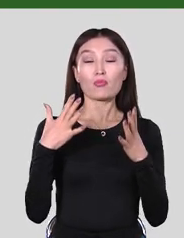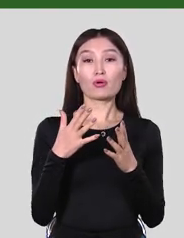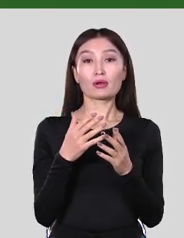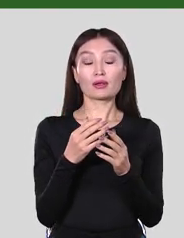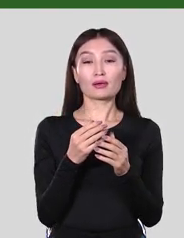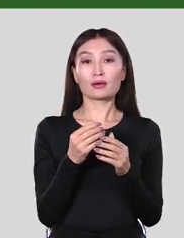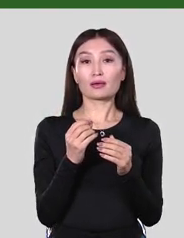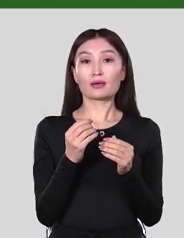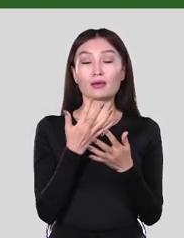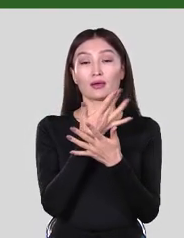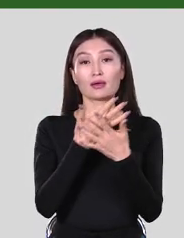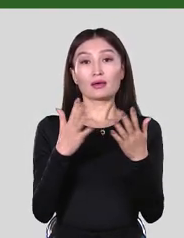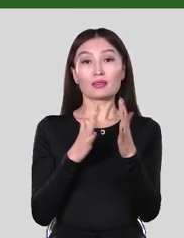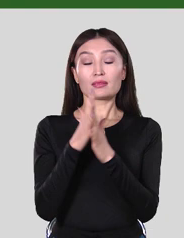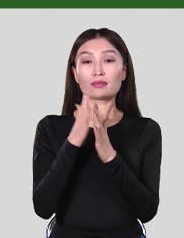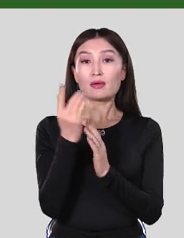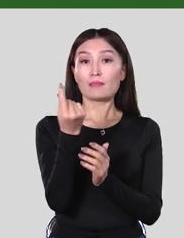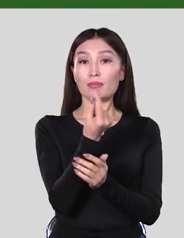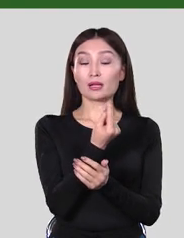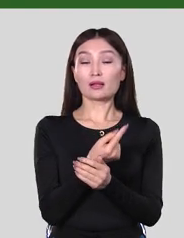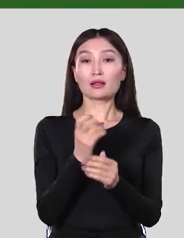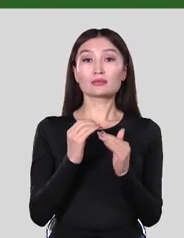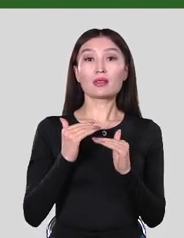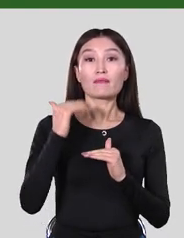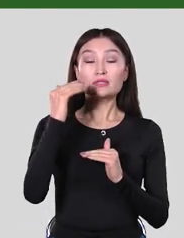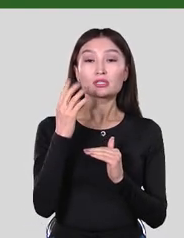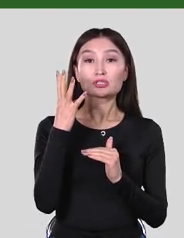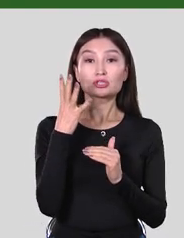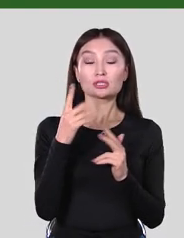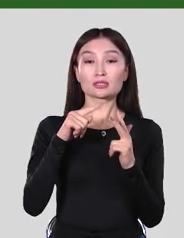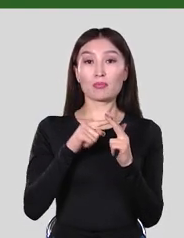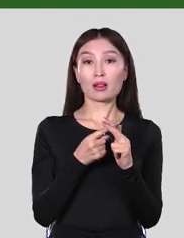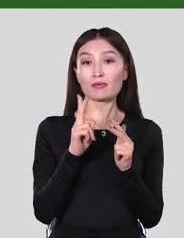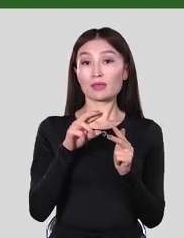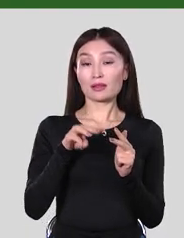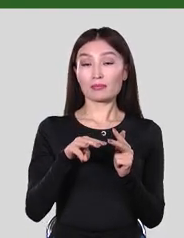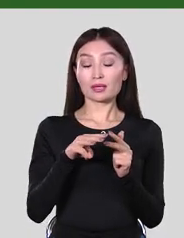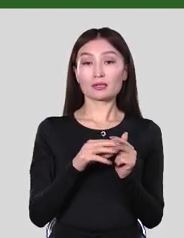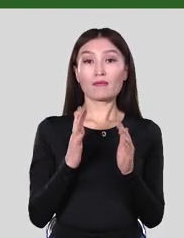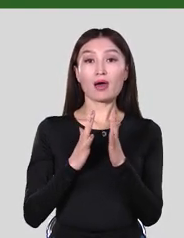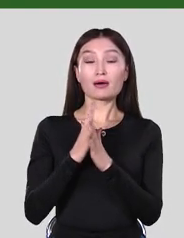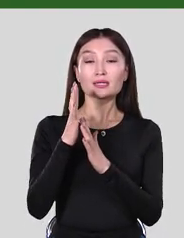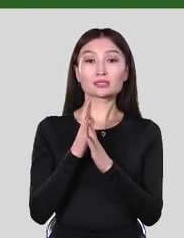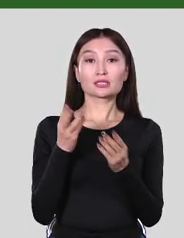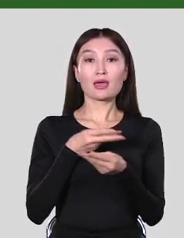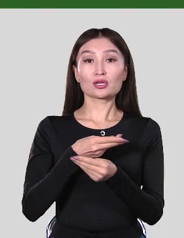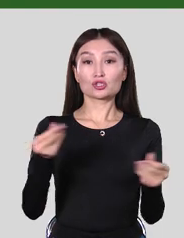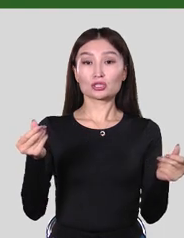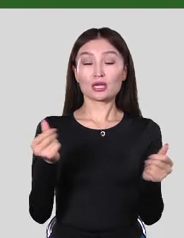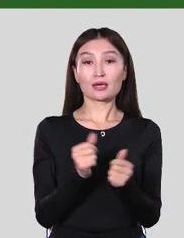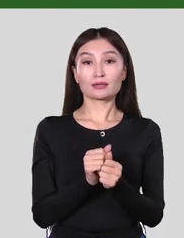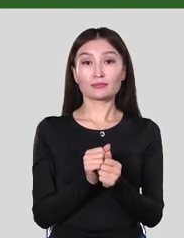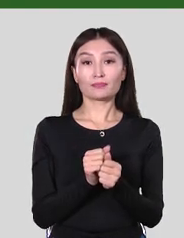скудной делается травянистая растительность. На высоте 4,5 километров растительность исчезает